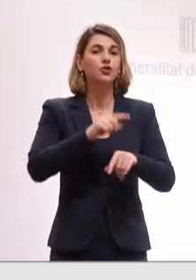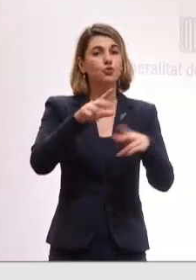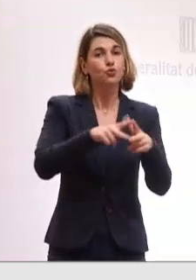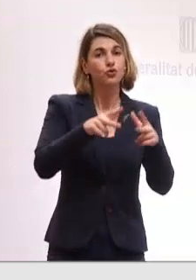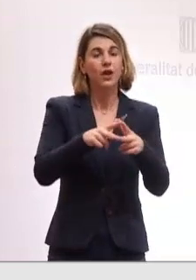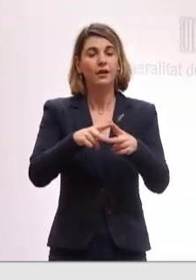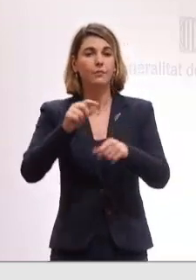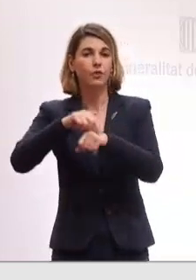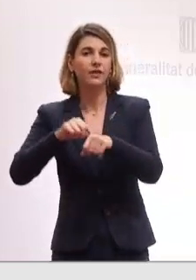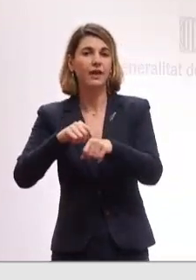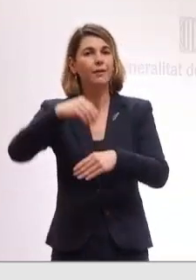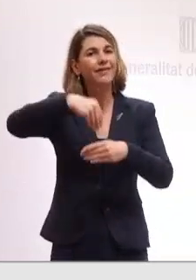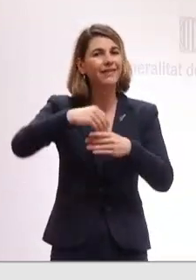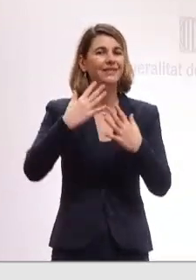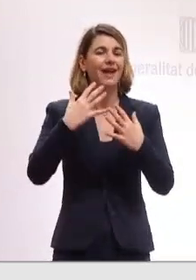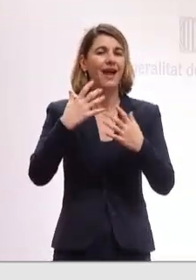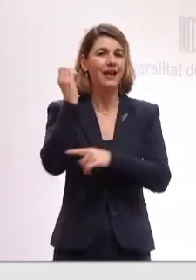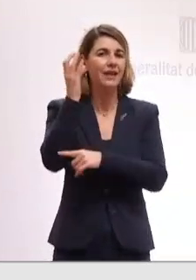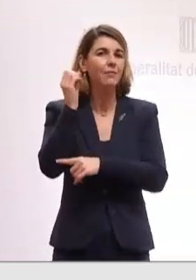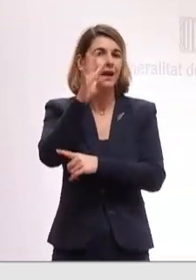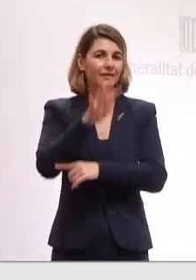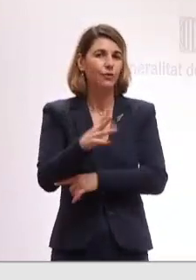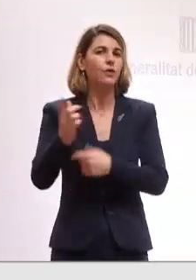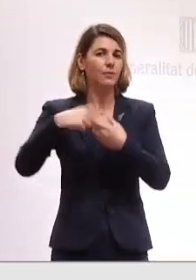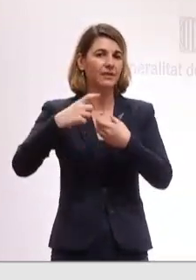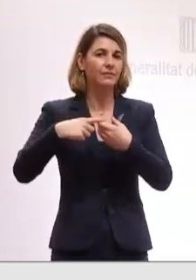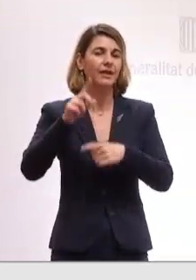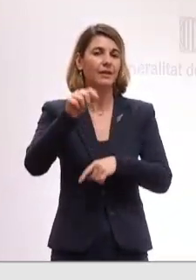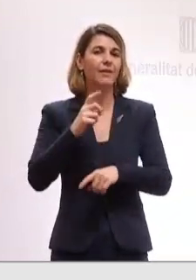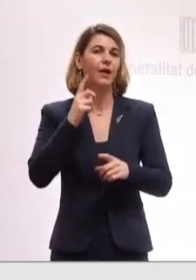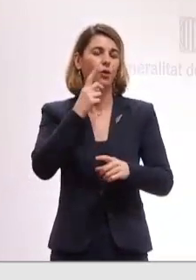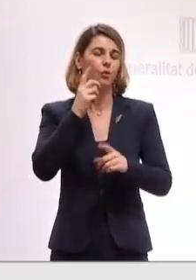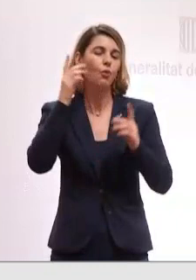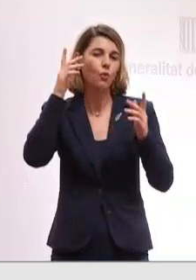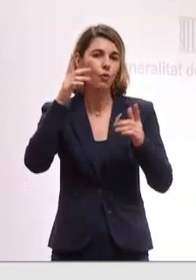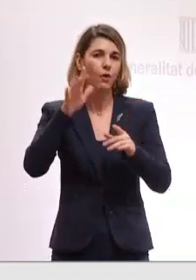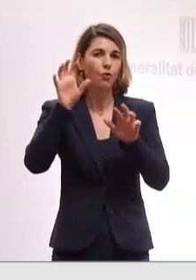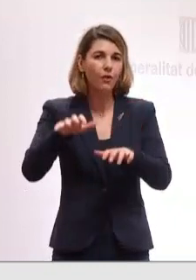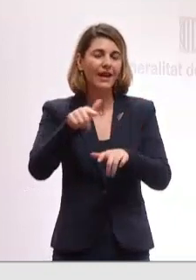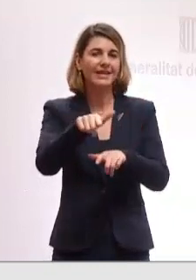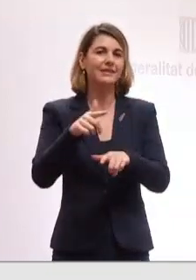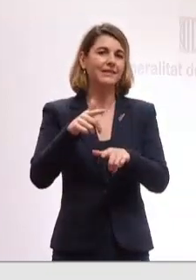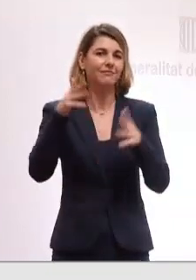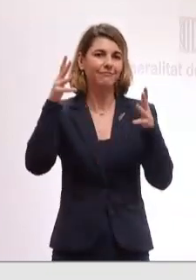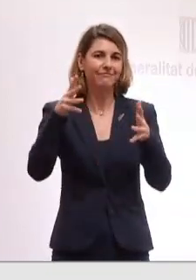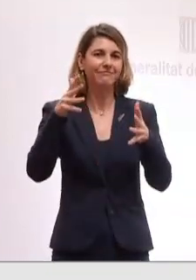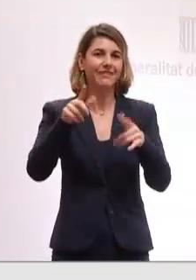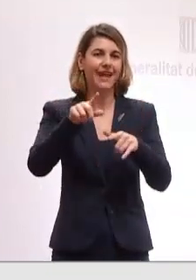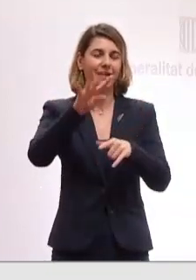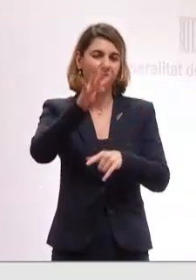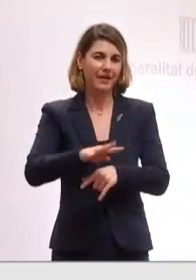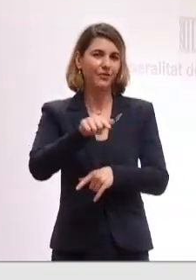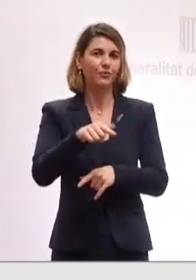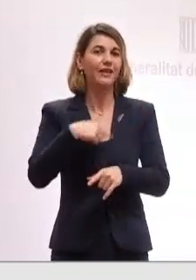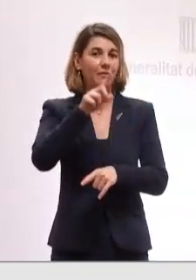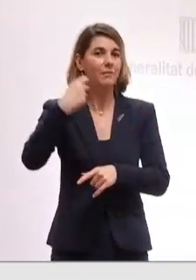participà en l'Assemblea de Catalunya i en el Congrés de Cultura Catalana. El 1997 fou nomenat president de Catalunya